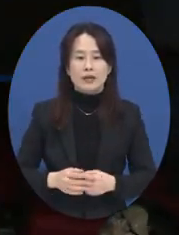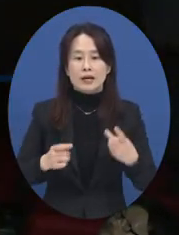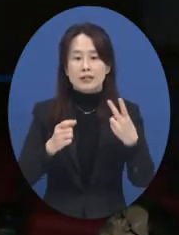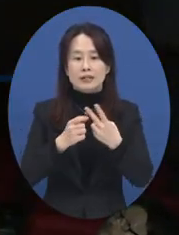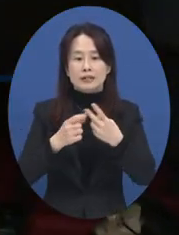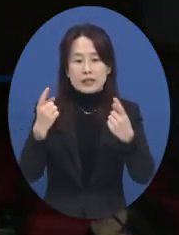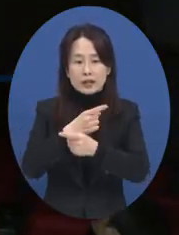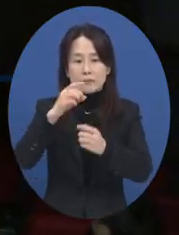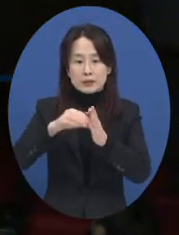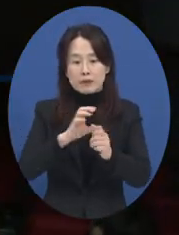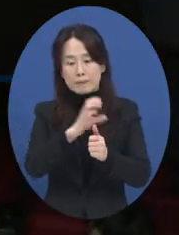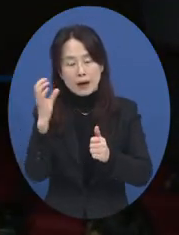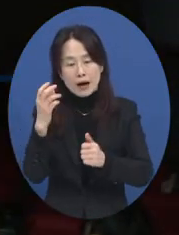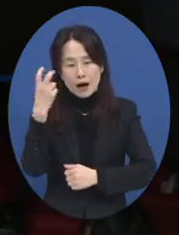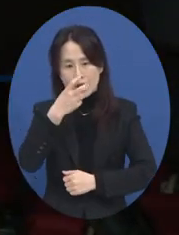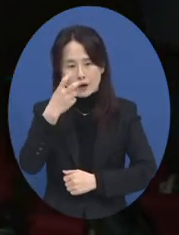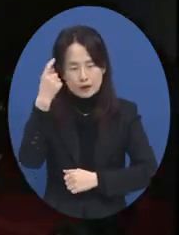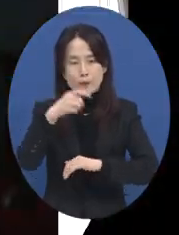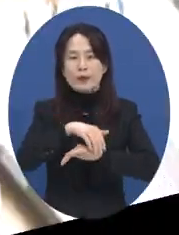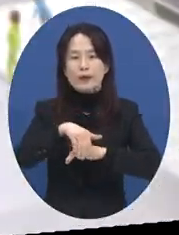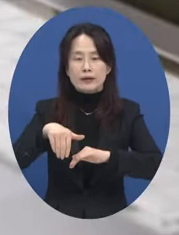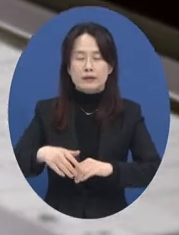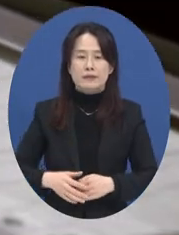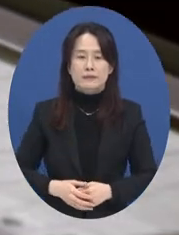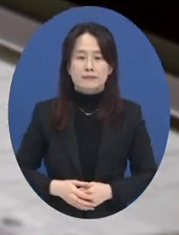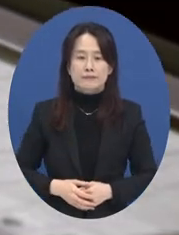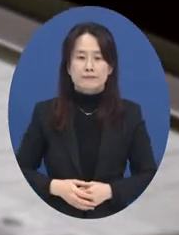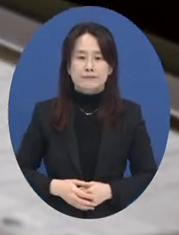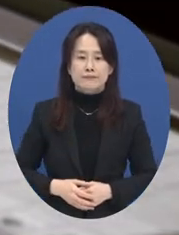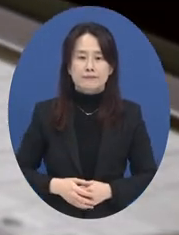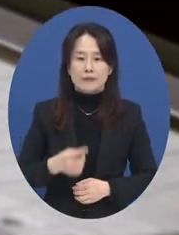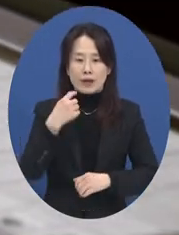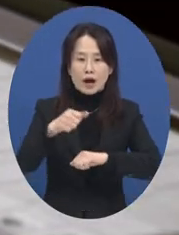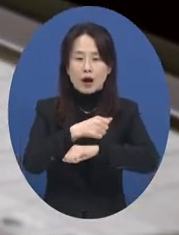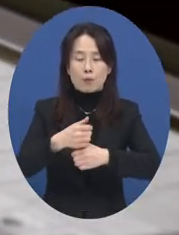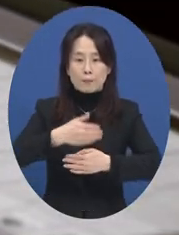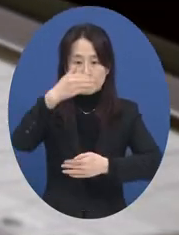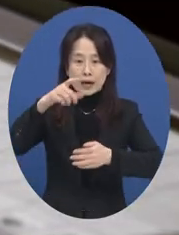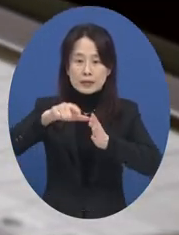개편에서 해제를 검토할 예정입니다 으